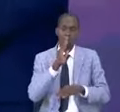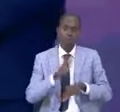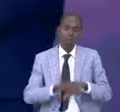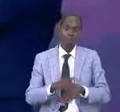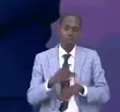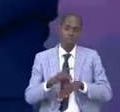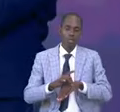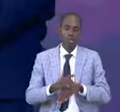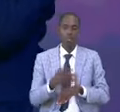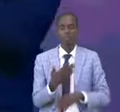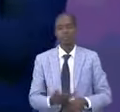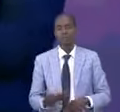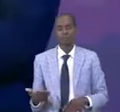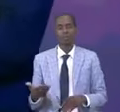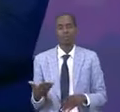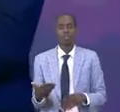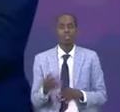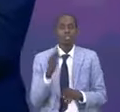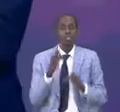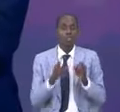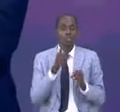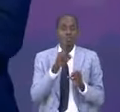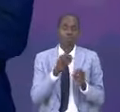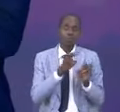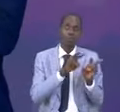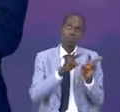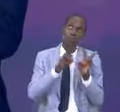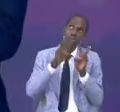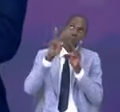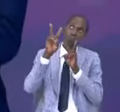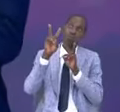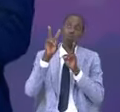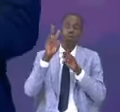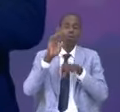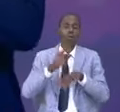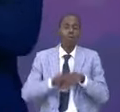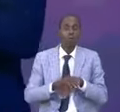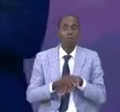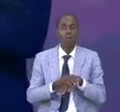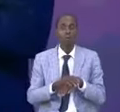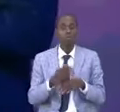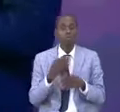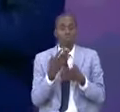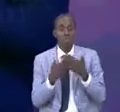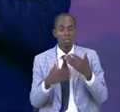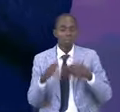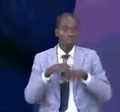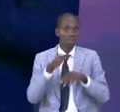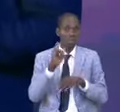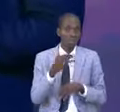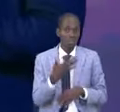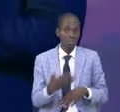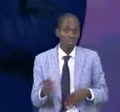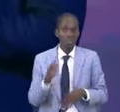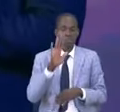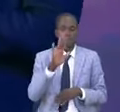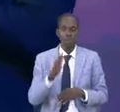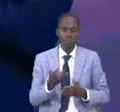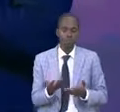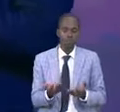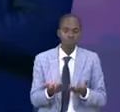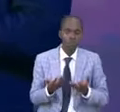terrestres si vous regardez plus les choses terrestre passion votre préoccupation